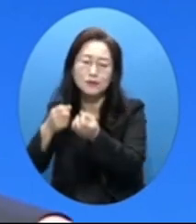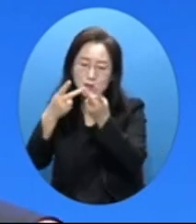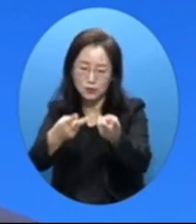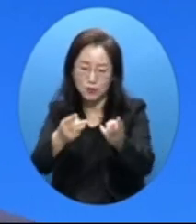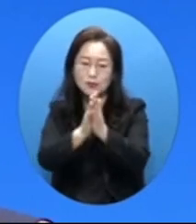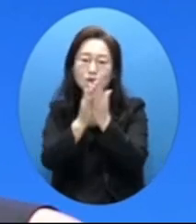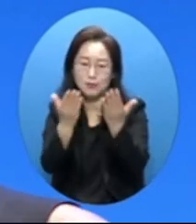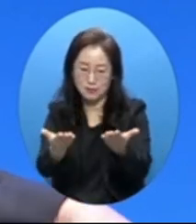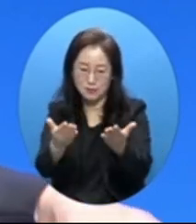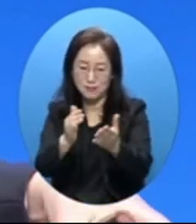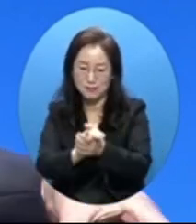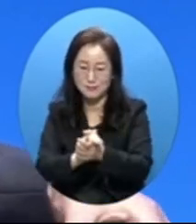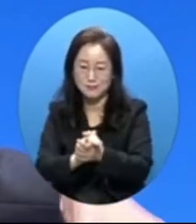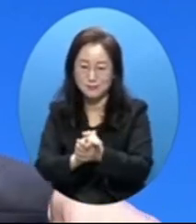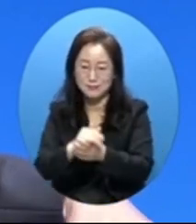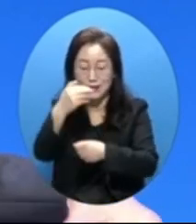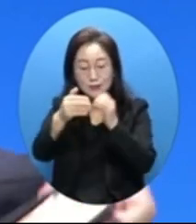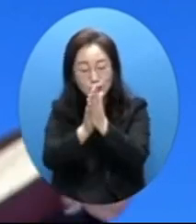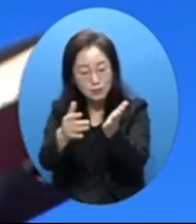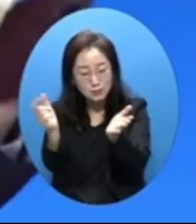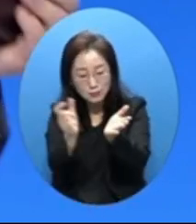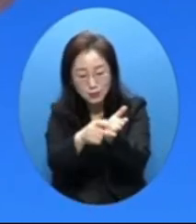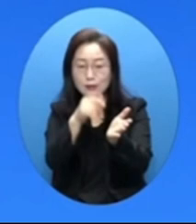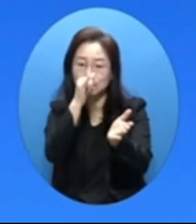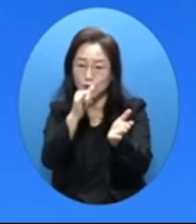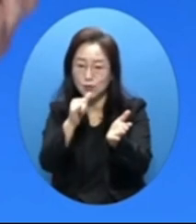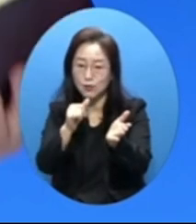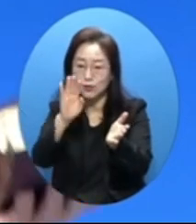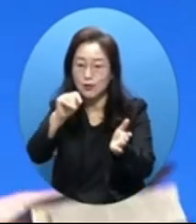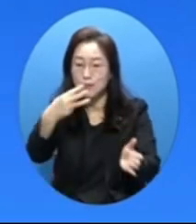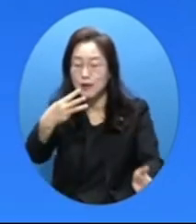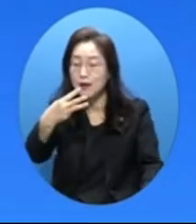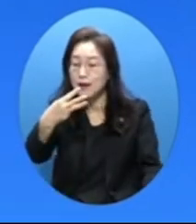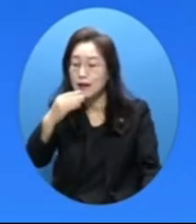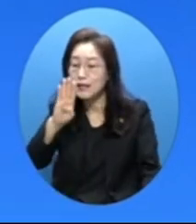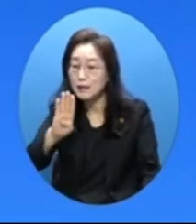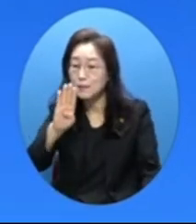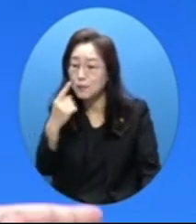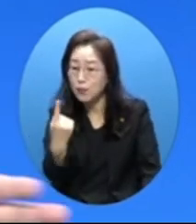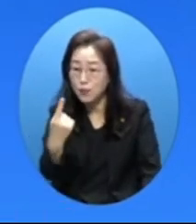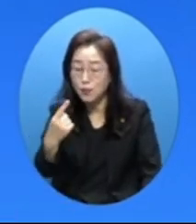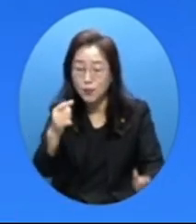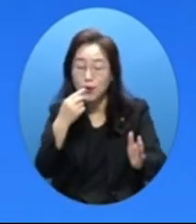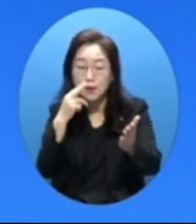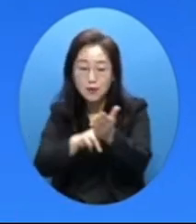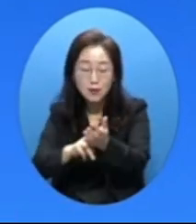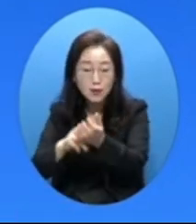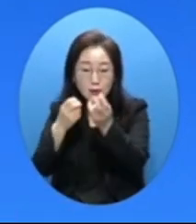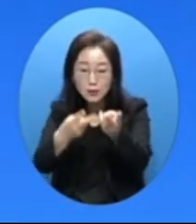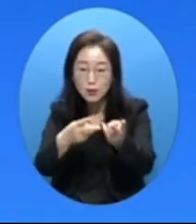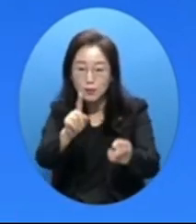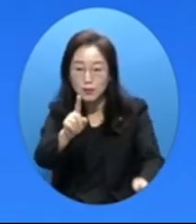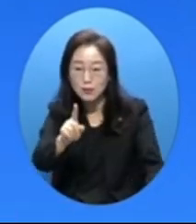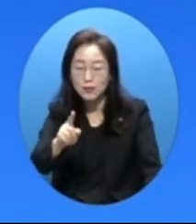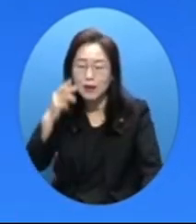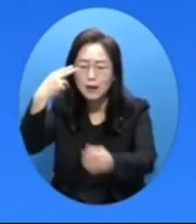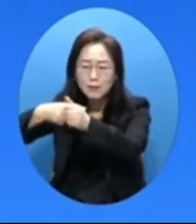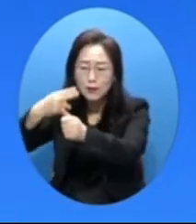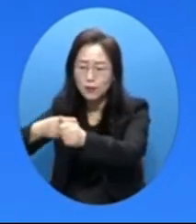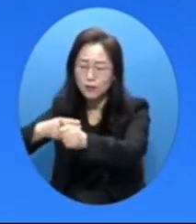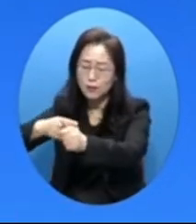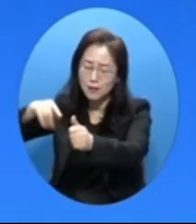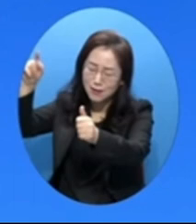우리 성경에 남아 있습니다이 빌립보서는 사도 바울이 매를 맞고